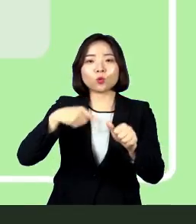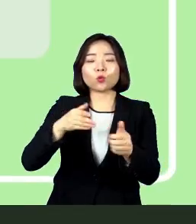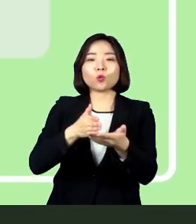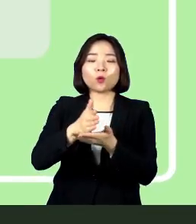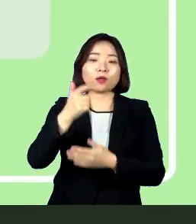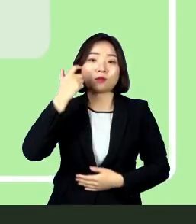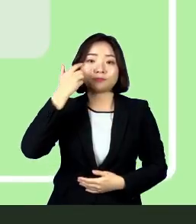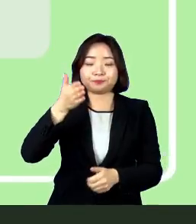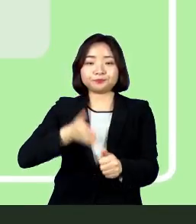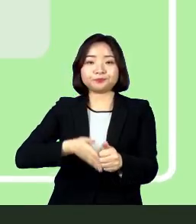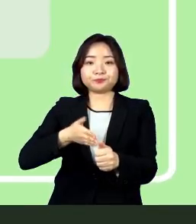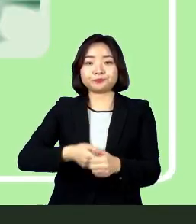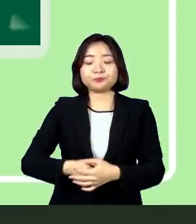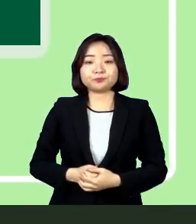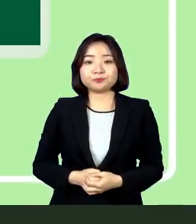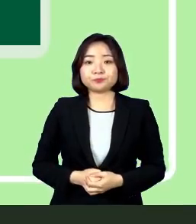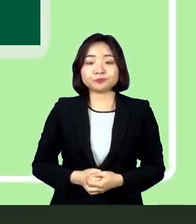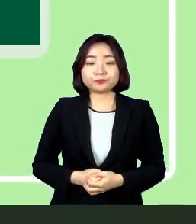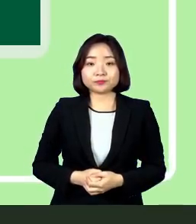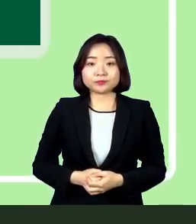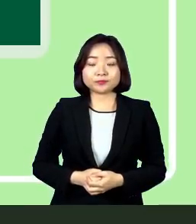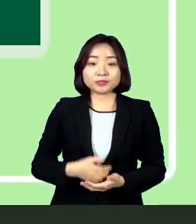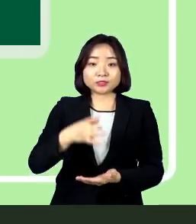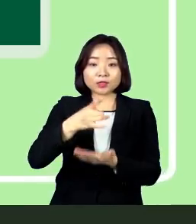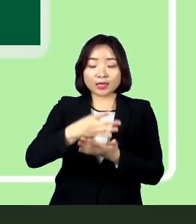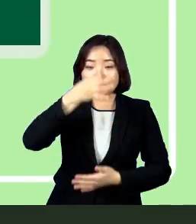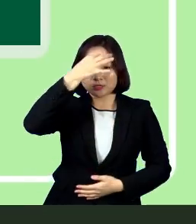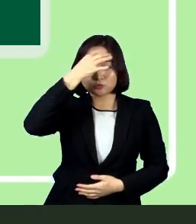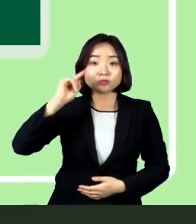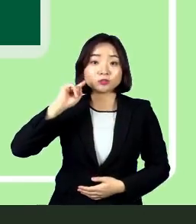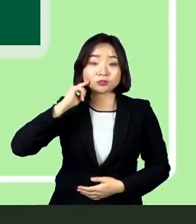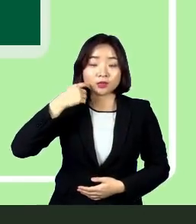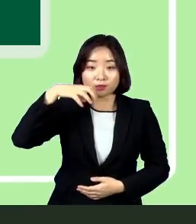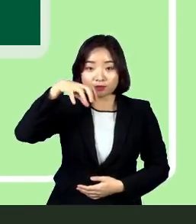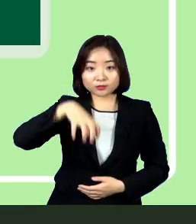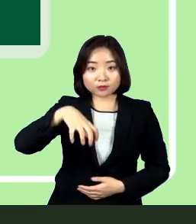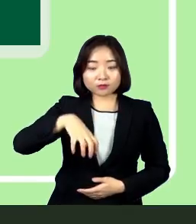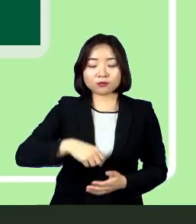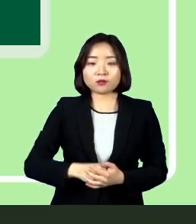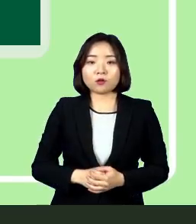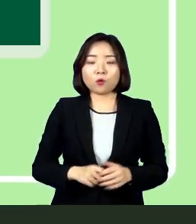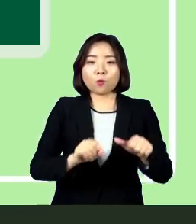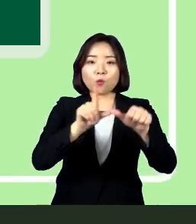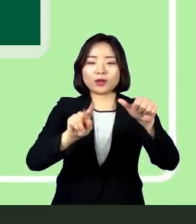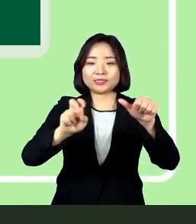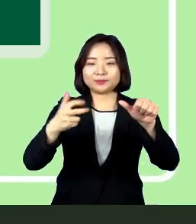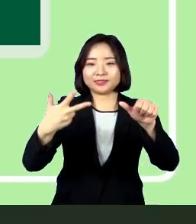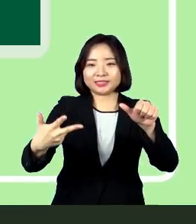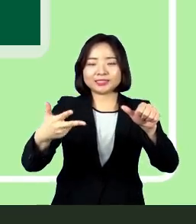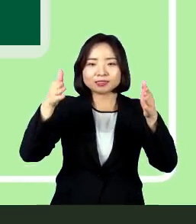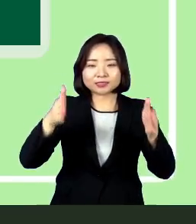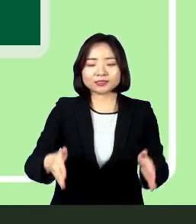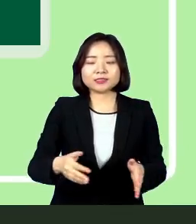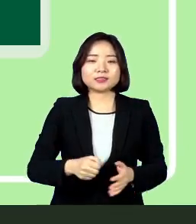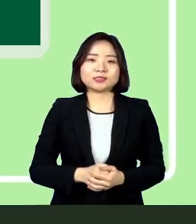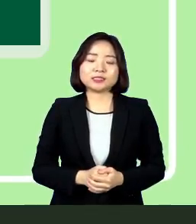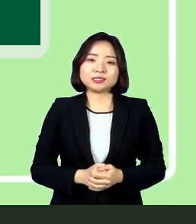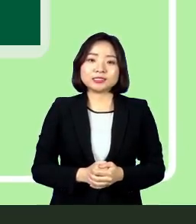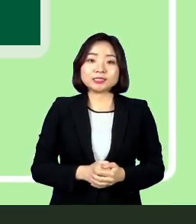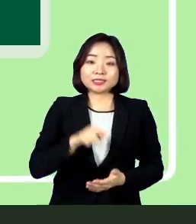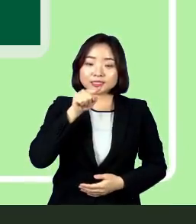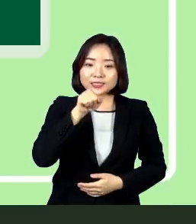안내받을 수 있습니다. 천안예술의 전당 미술관에서 오는 5월 27일까지 찍다, 긋다, 그리고